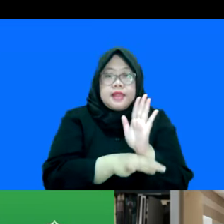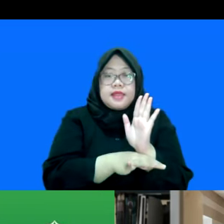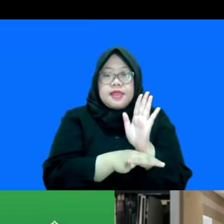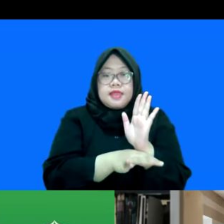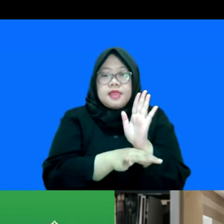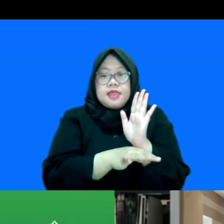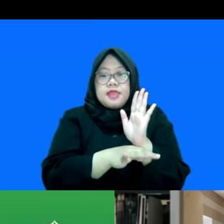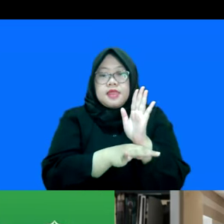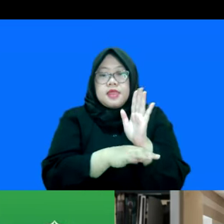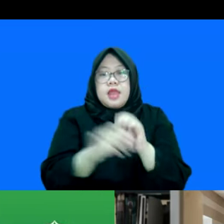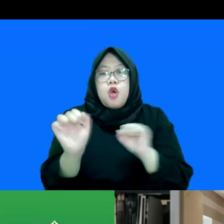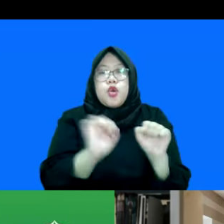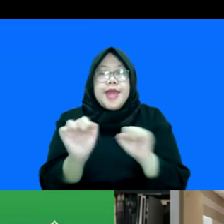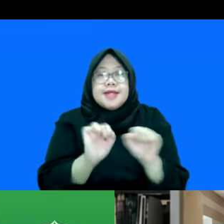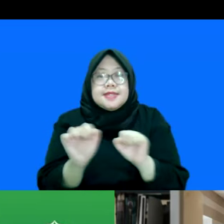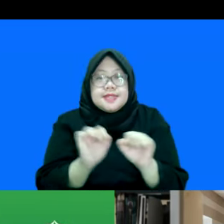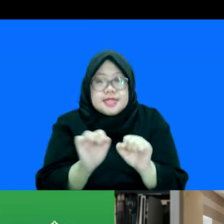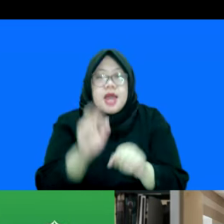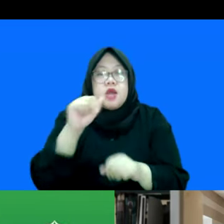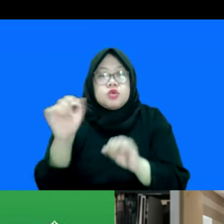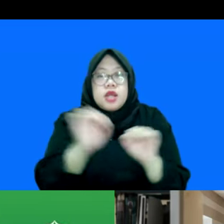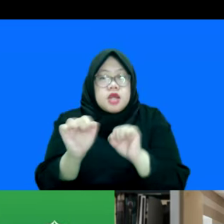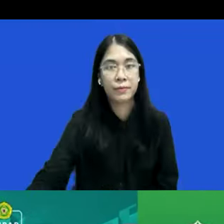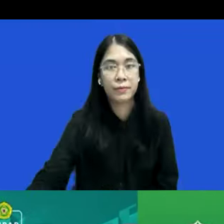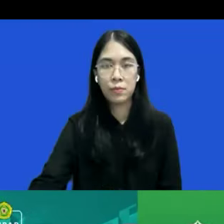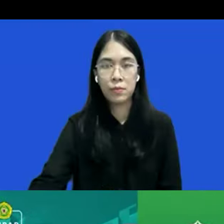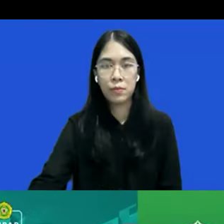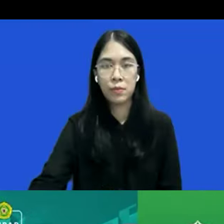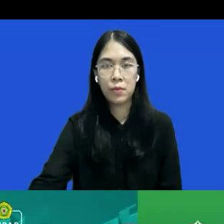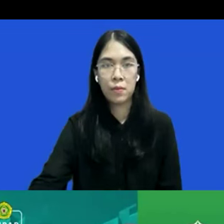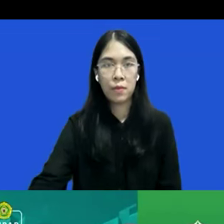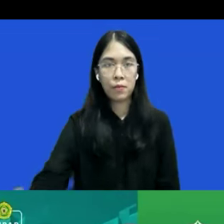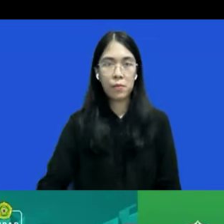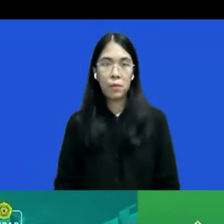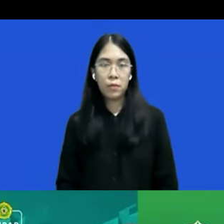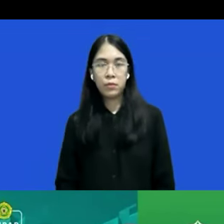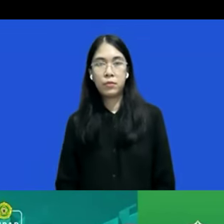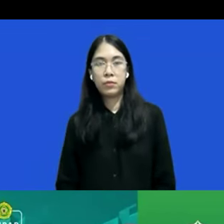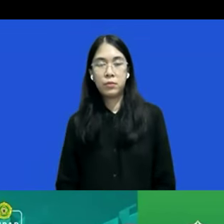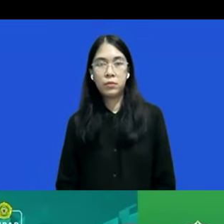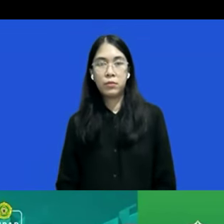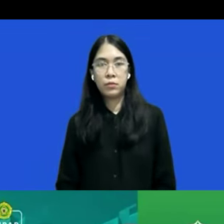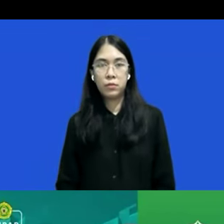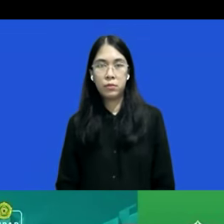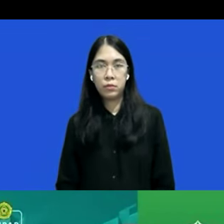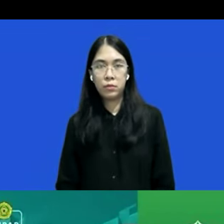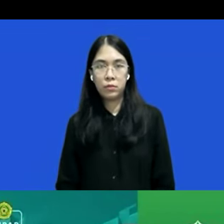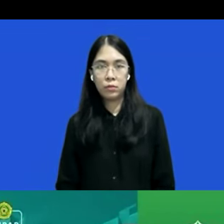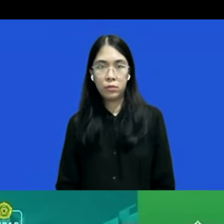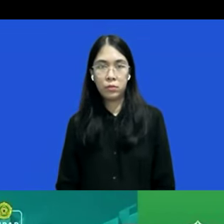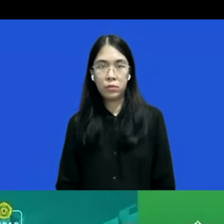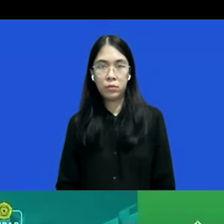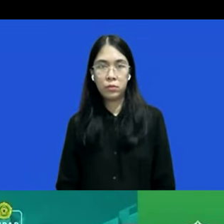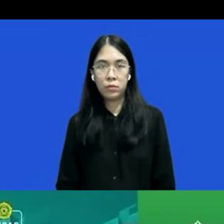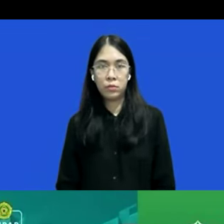ya, urgensi dan darurat gitu ya, yang itu menjadi ketentuan khusus yang dimungkinkan. Tapi jelas-jelas ini tidak